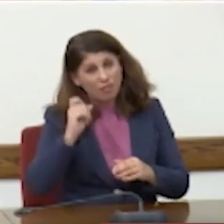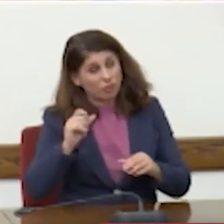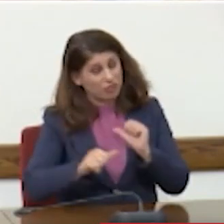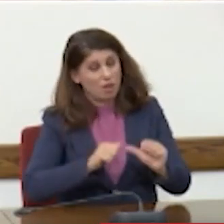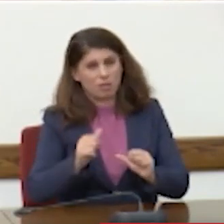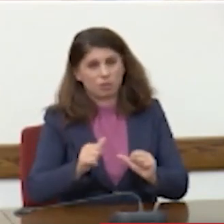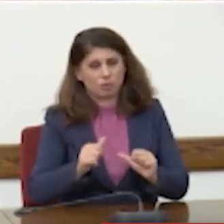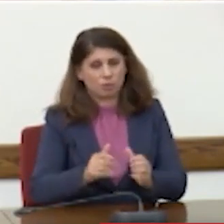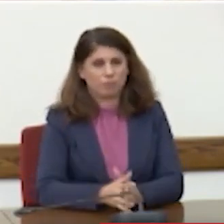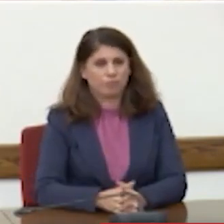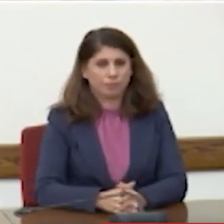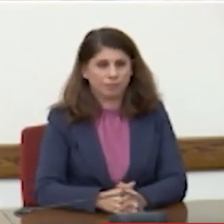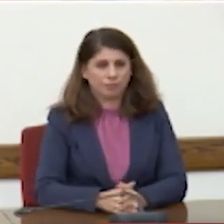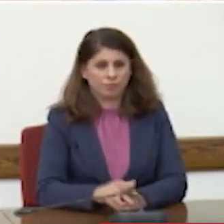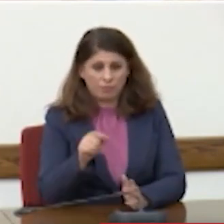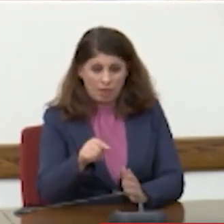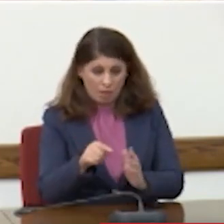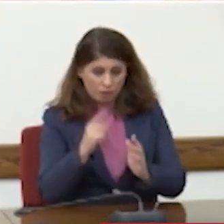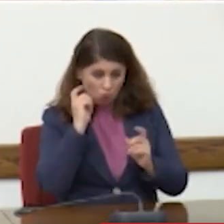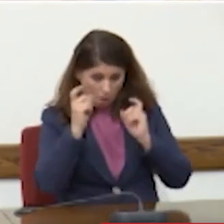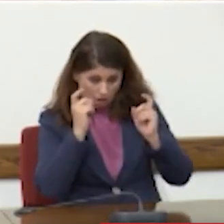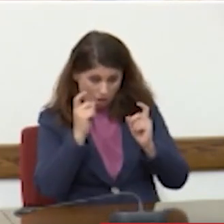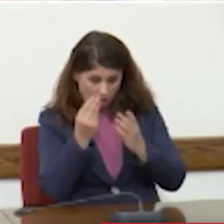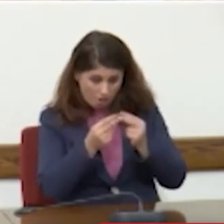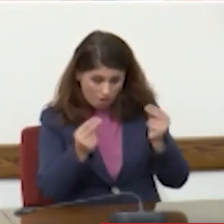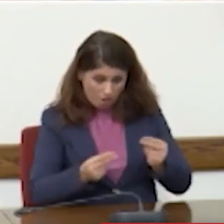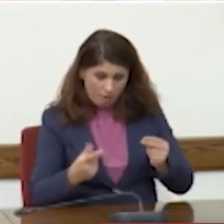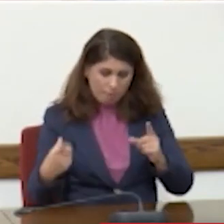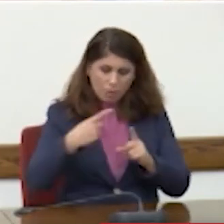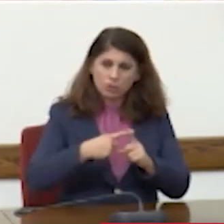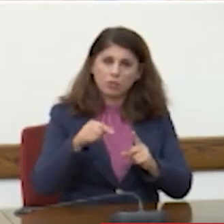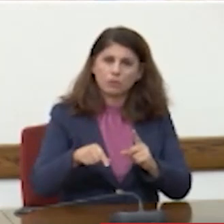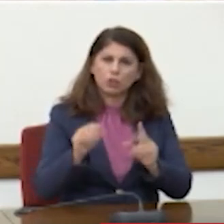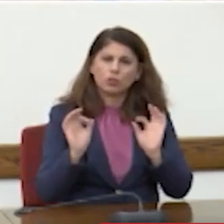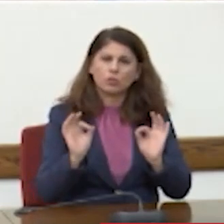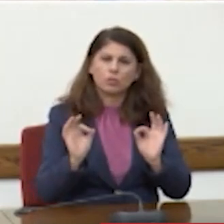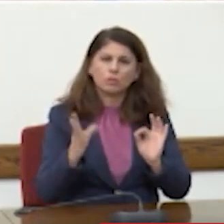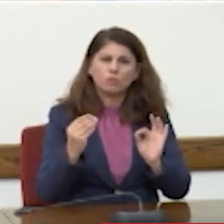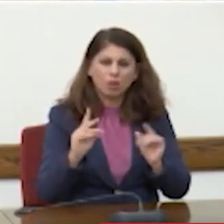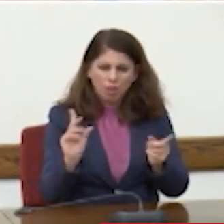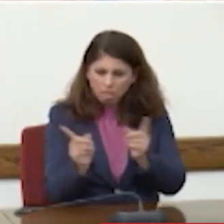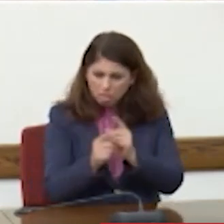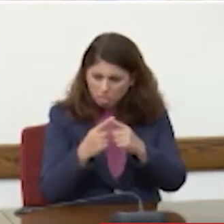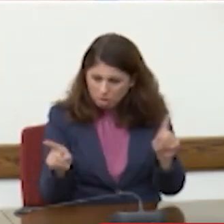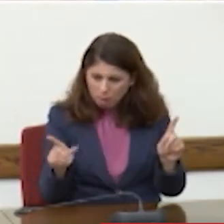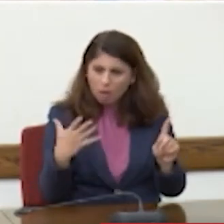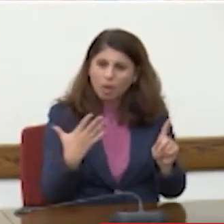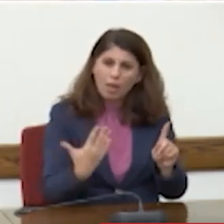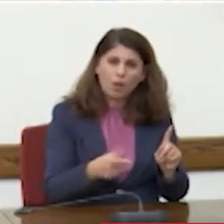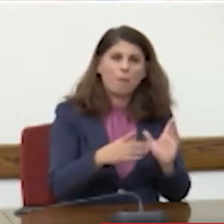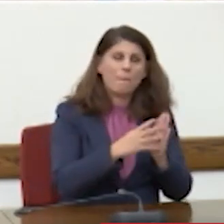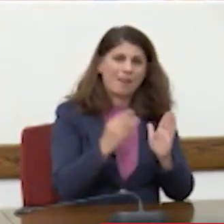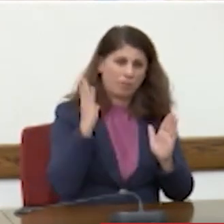που πολλαπλασιάζονται θα έχουν μερίδιο στην ποιότητα ζωής της χώρας μας είναι ίσως χαρακτηριστικό της αντινατιβιστικής άποψης του